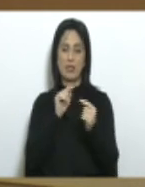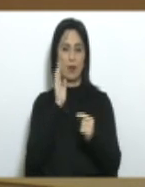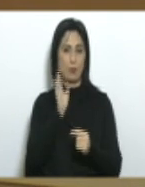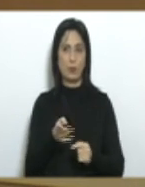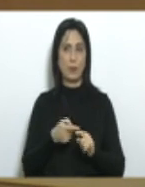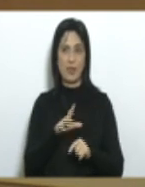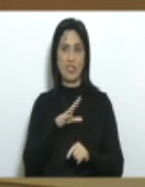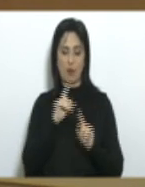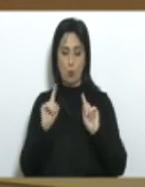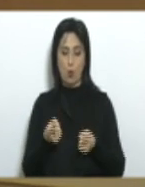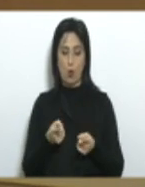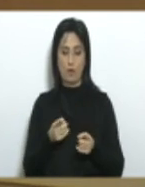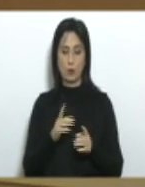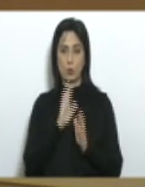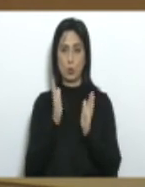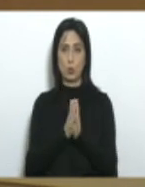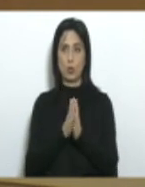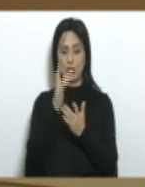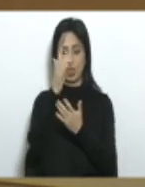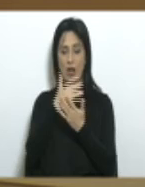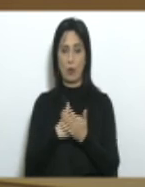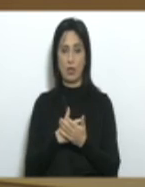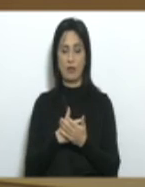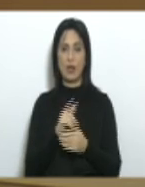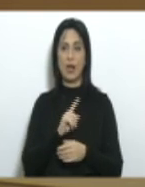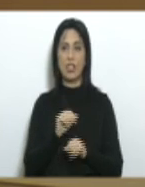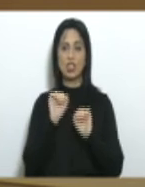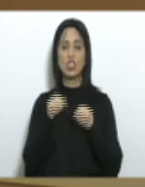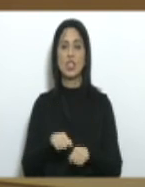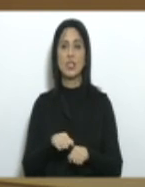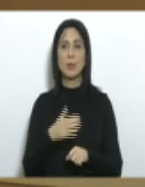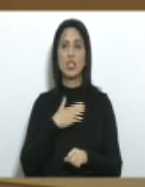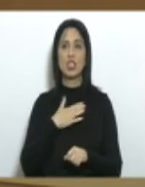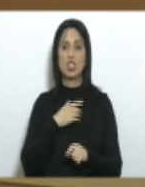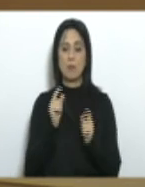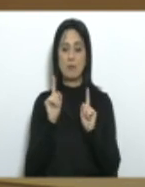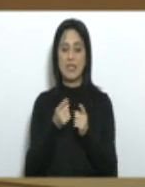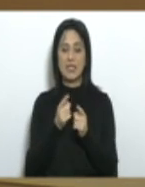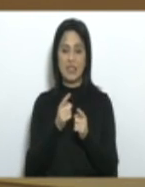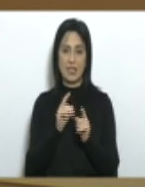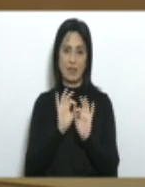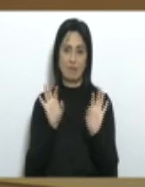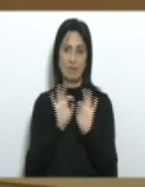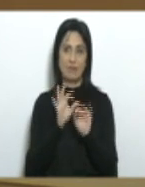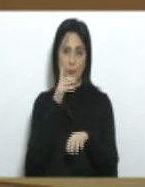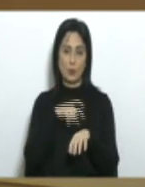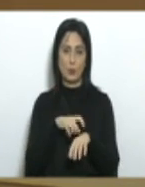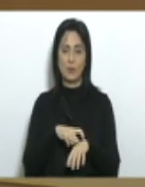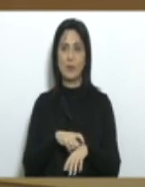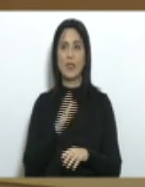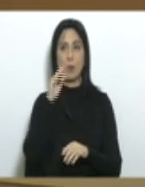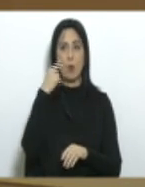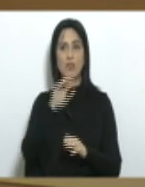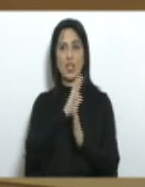Აი ეს იყო მოკლედ სულ ის ჩამონათვალი, რაც შეიძლებოდა ჩემს მცირე რეგლამენტში ჩავტეულიყავი.